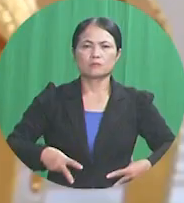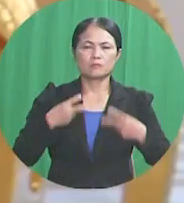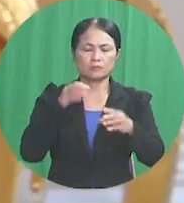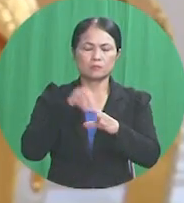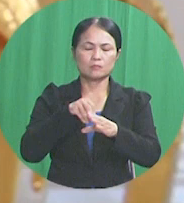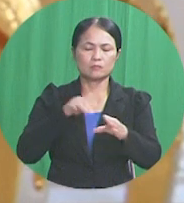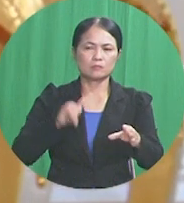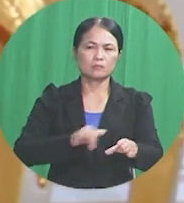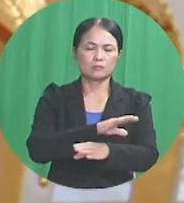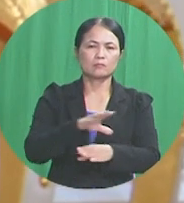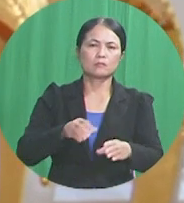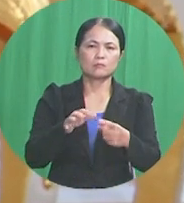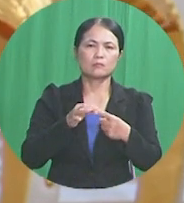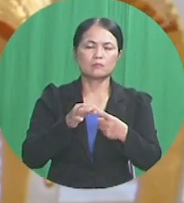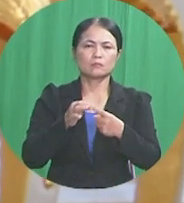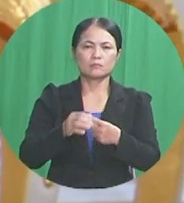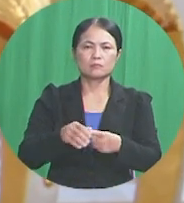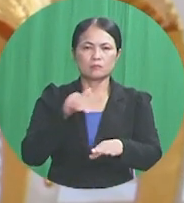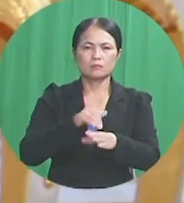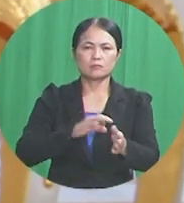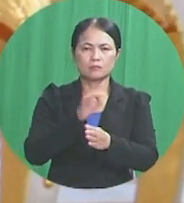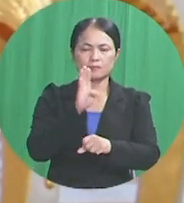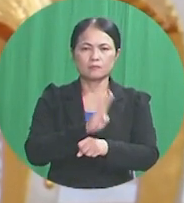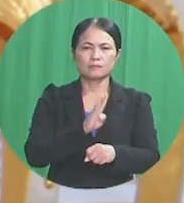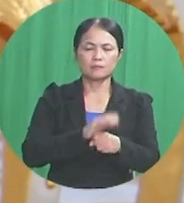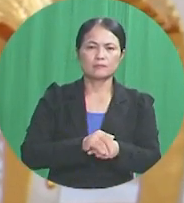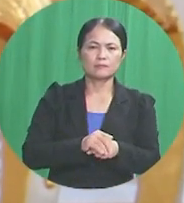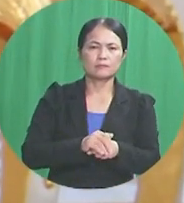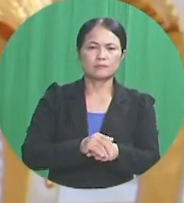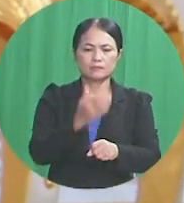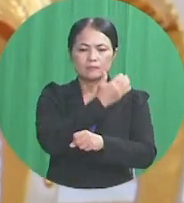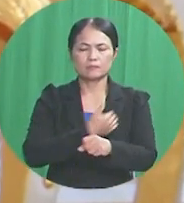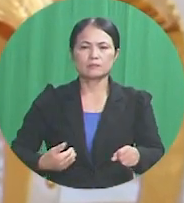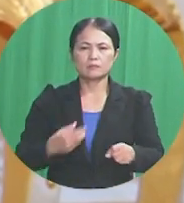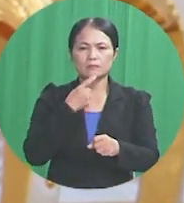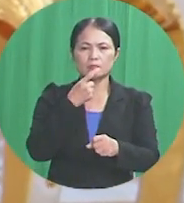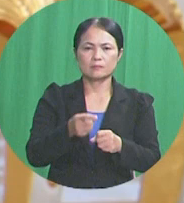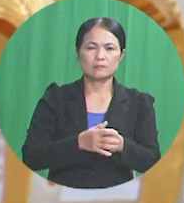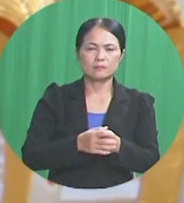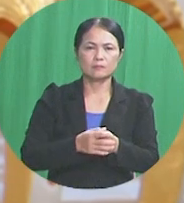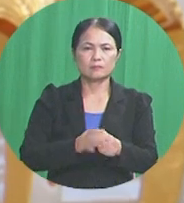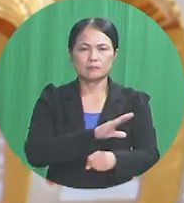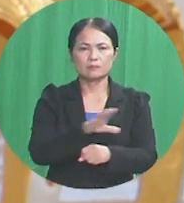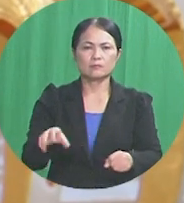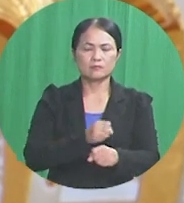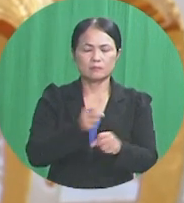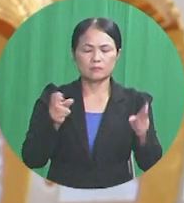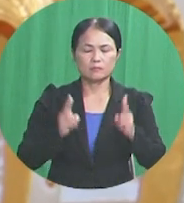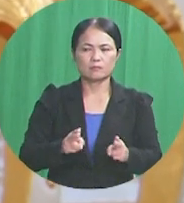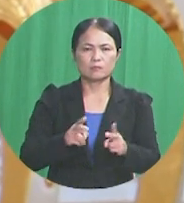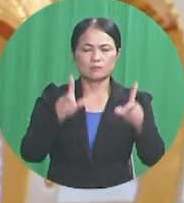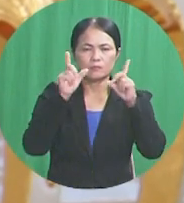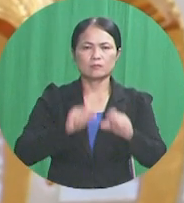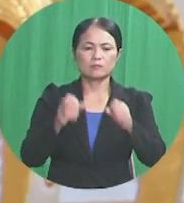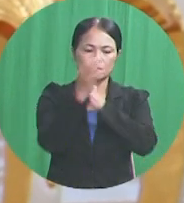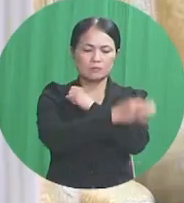ในกัมพูชีจีพีเซในเลวิไซเป็นกิจกรรมสำหรับบานเมียนประสาทหากัมพูชีบานอนุญาตออยจุนบอร์เ